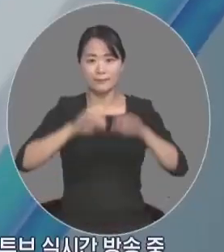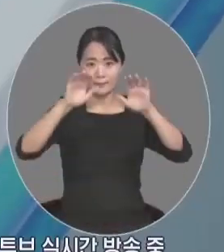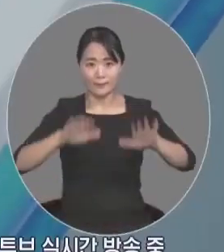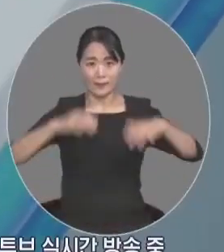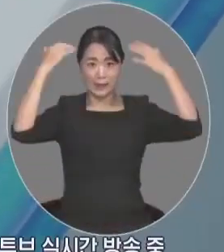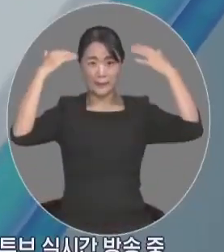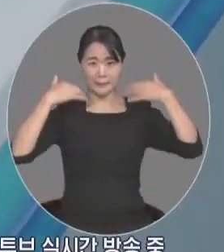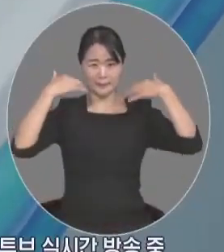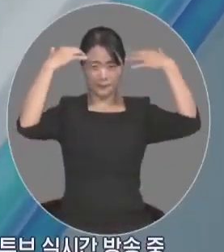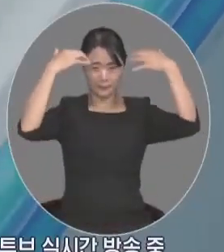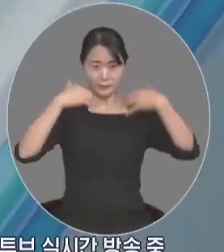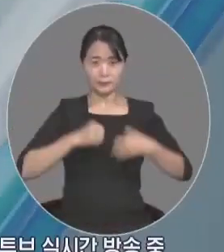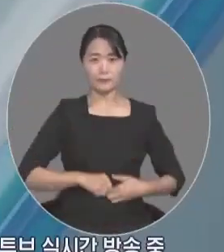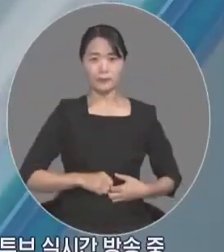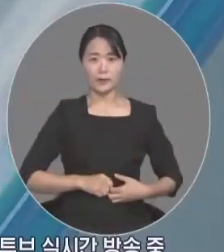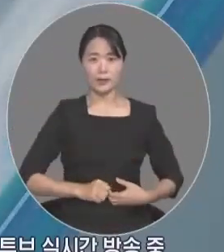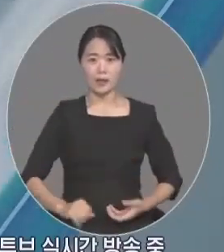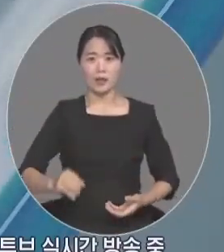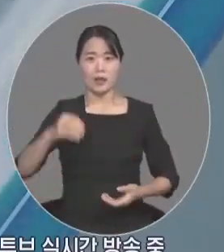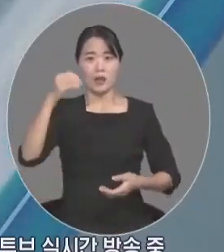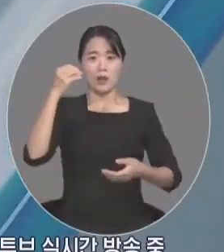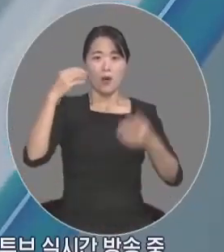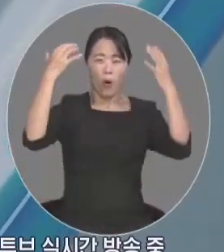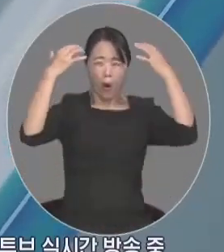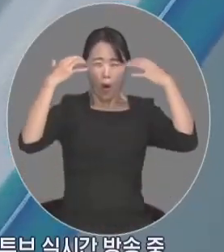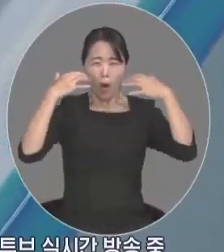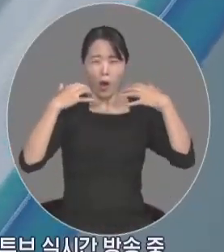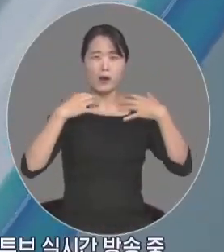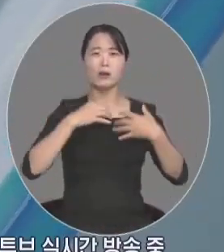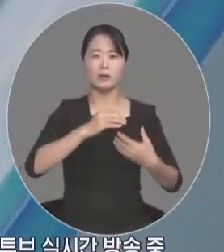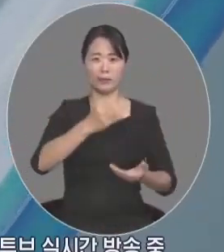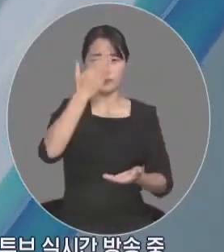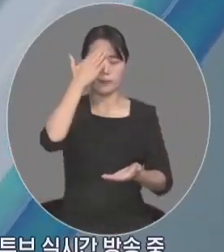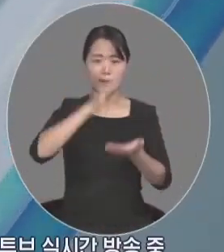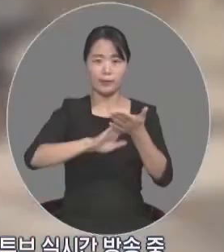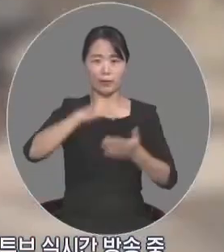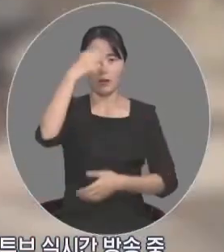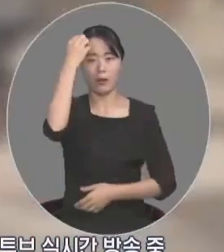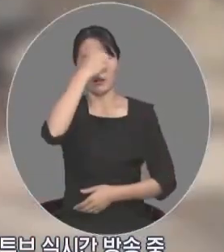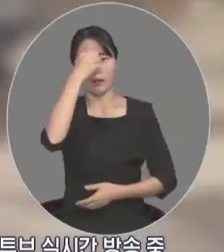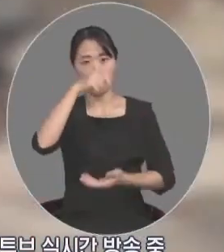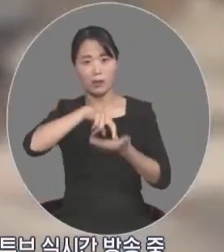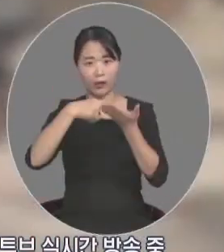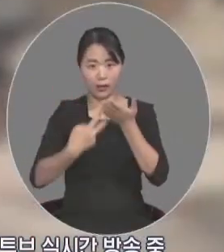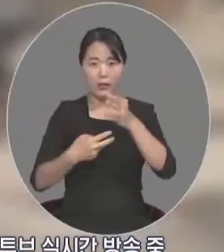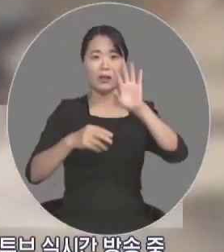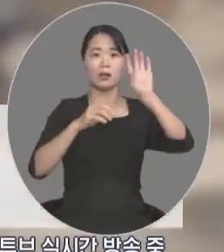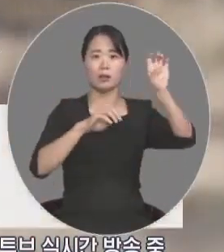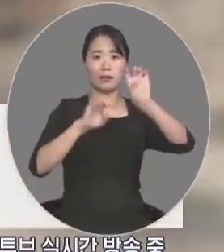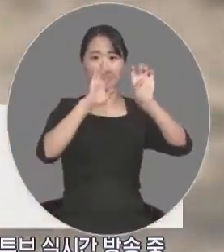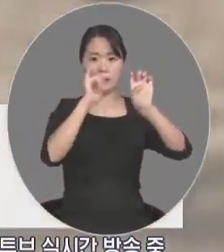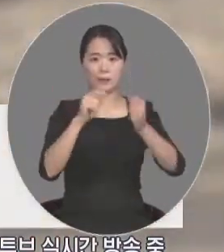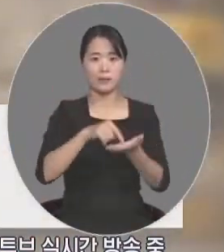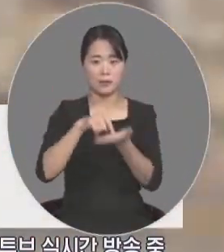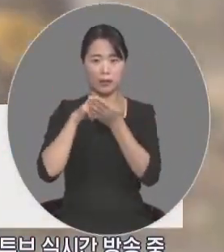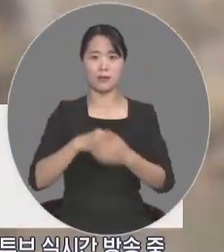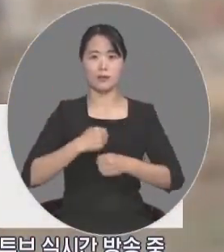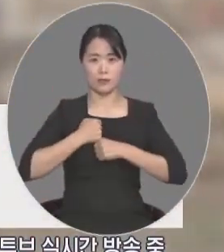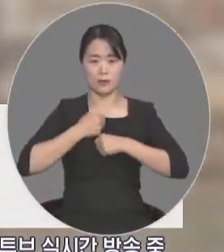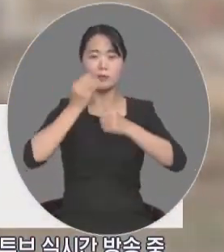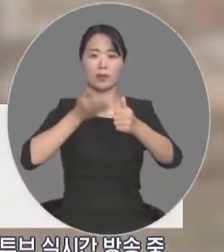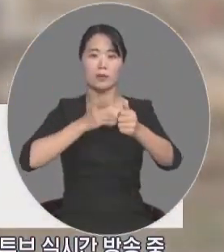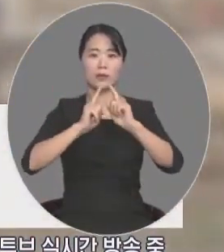다른 울산에서 40명의 온열 질환자가 발생해 각별한 주의가 요구되고 있습니다. 울산시는